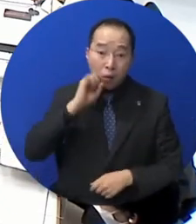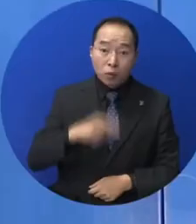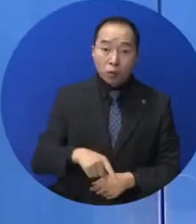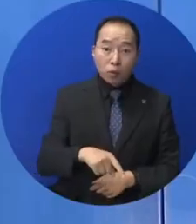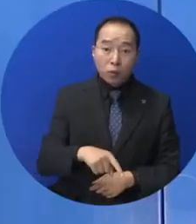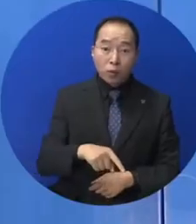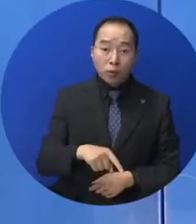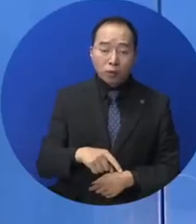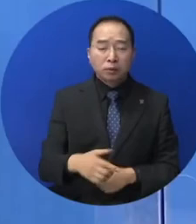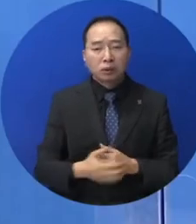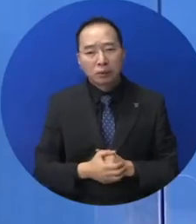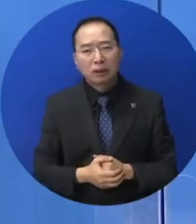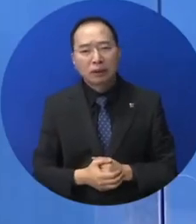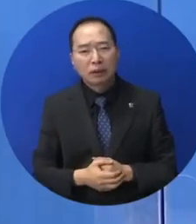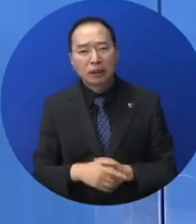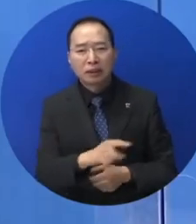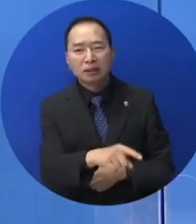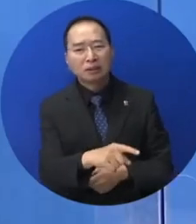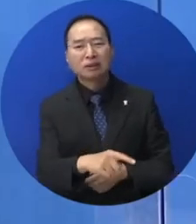1차로는